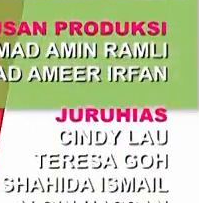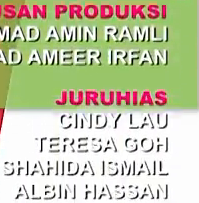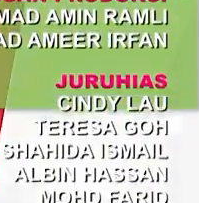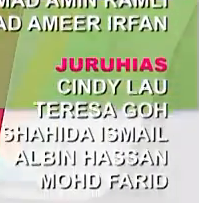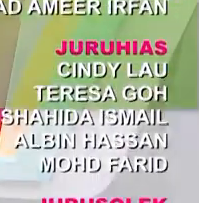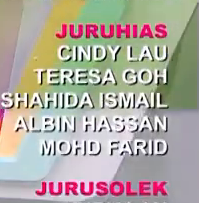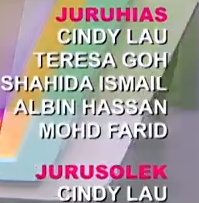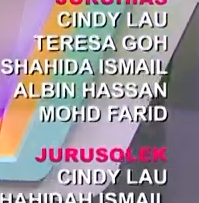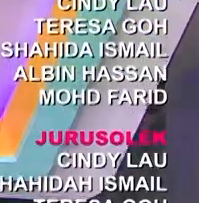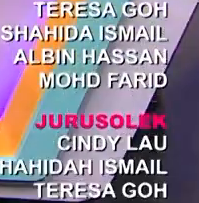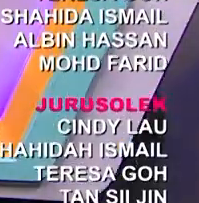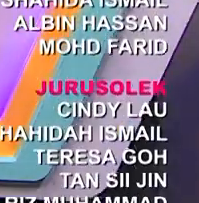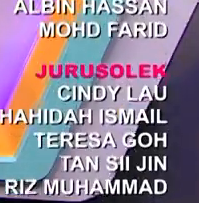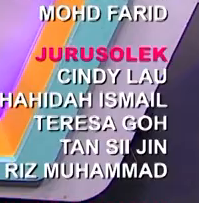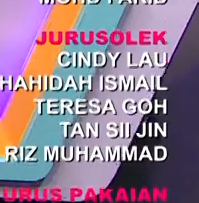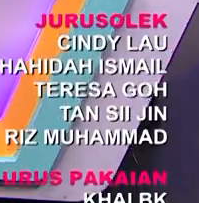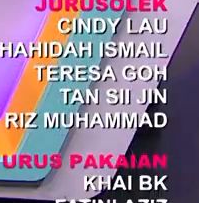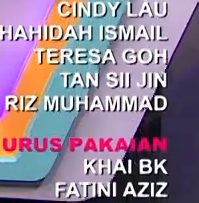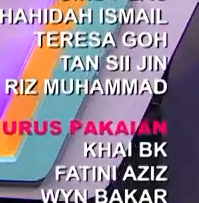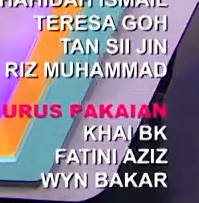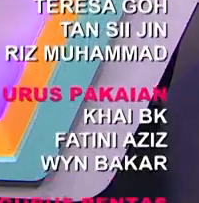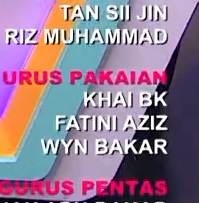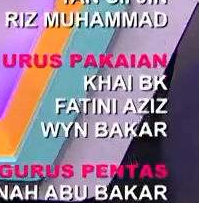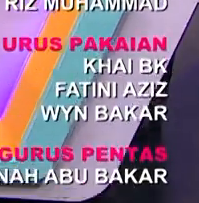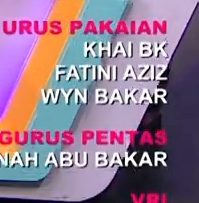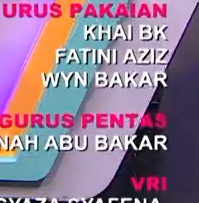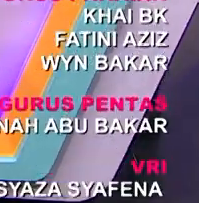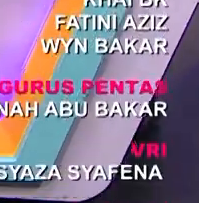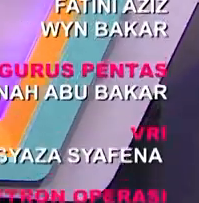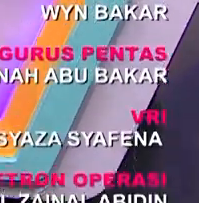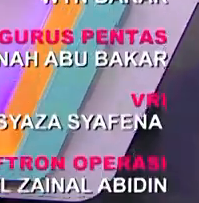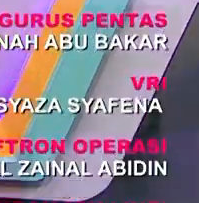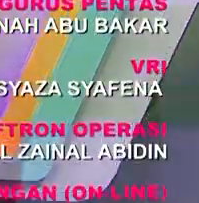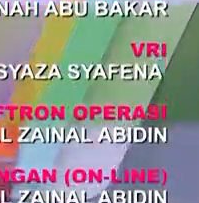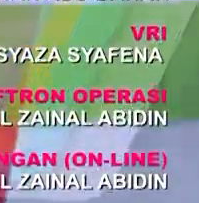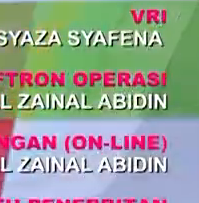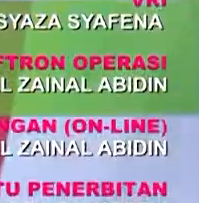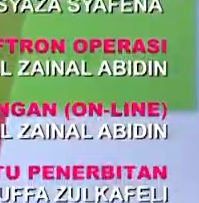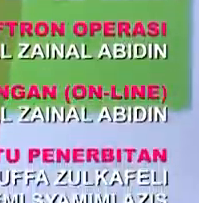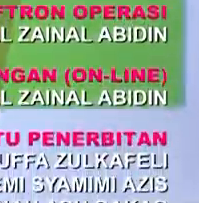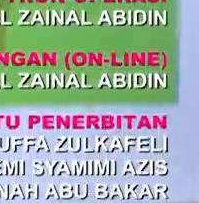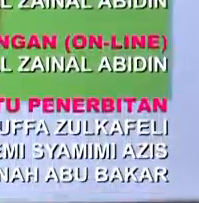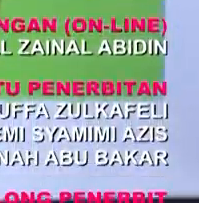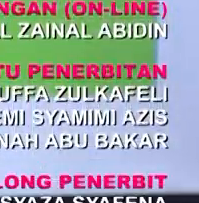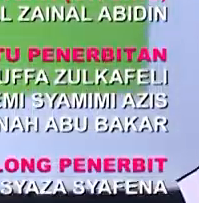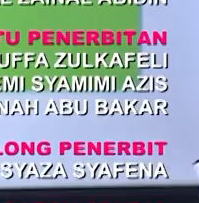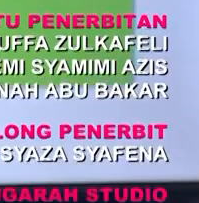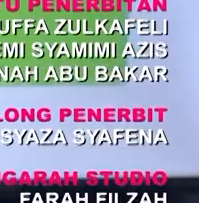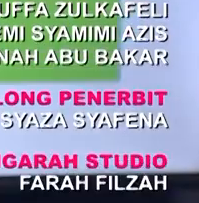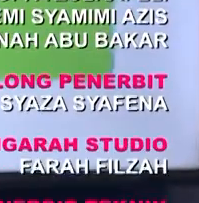14 melintang jalurnya semua negeri dalam Malaysia